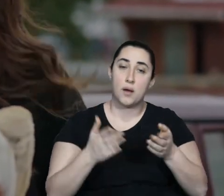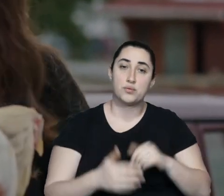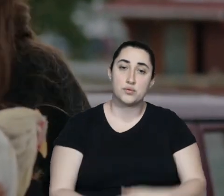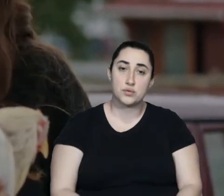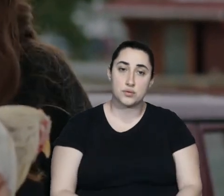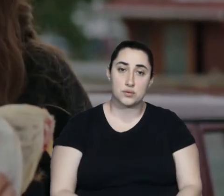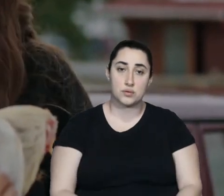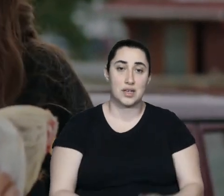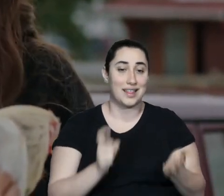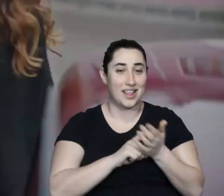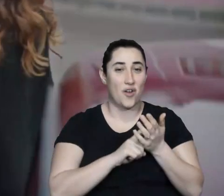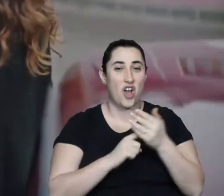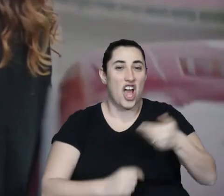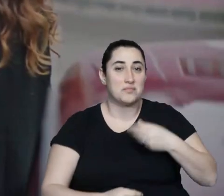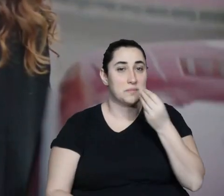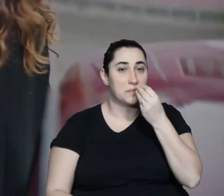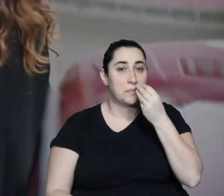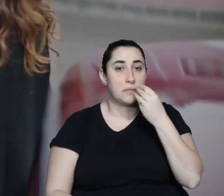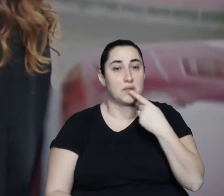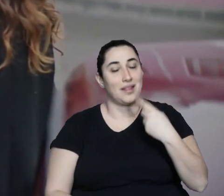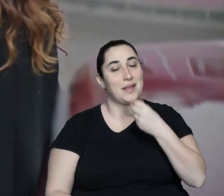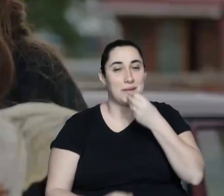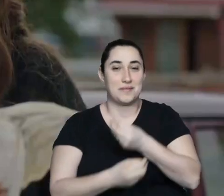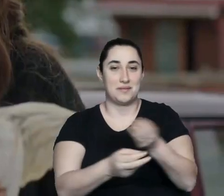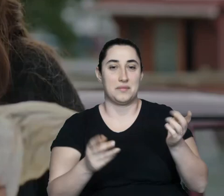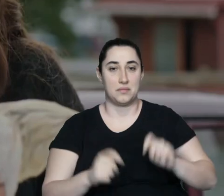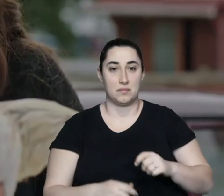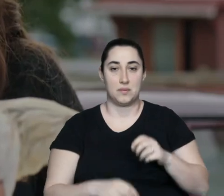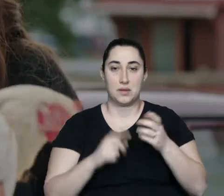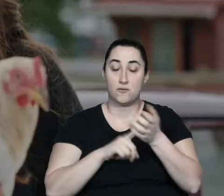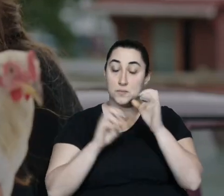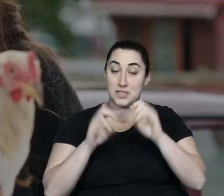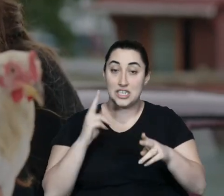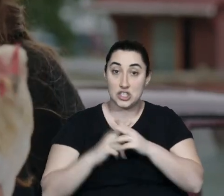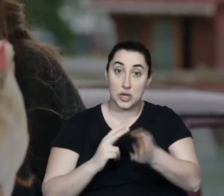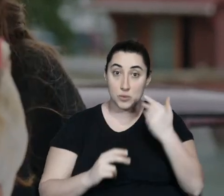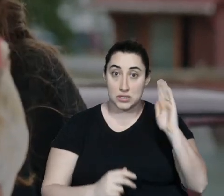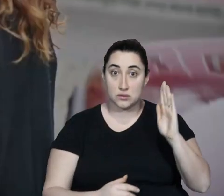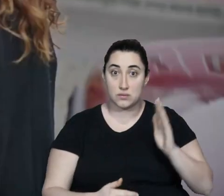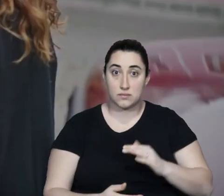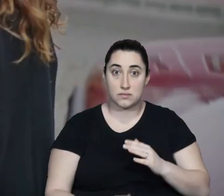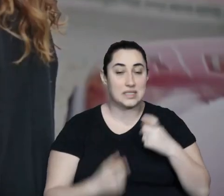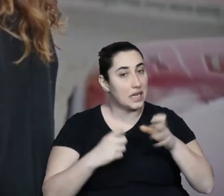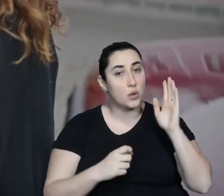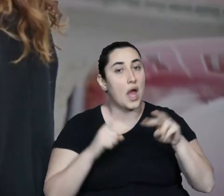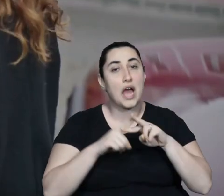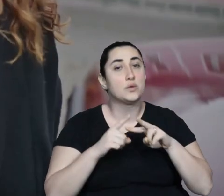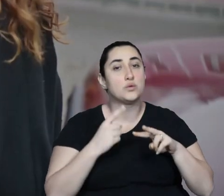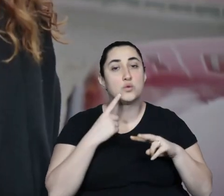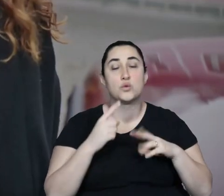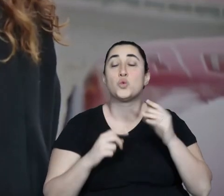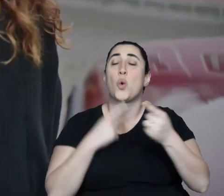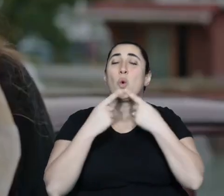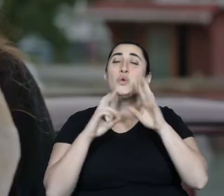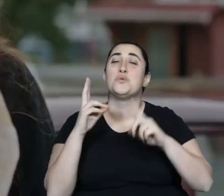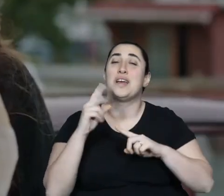sen burada? Tavuklar acıkmış. Yem dedi, yem veriyordum. Bırak şu tavuğu çabuk İsmail, yürü. Nereye gidiyoruz Aysu'ma söyleyeyim? Çok